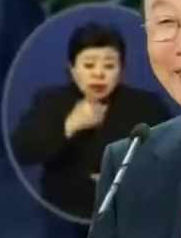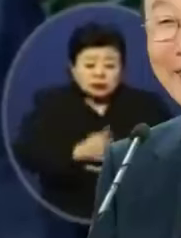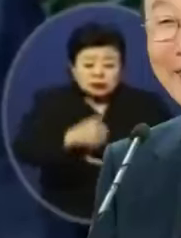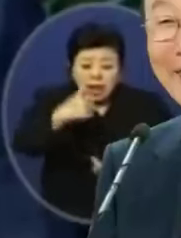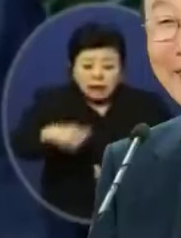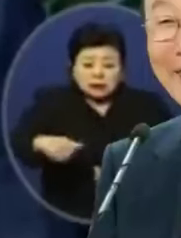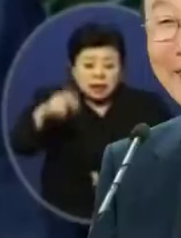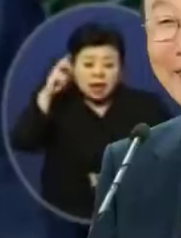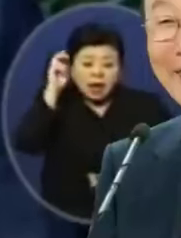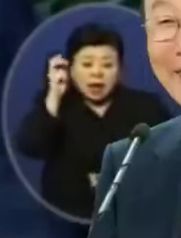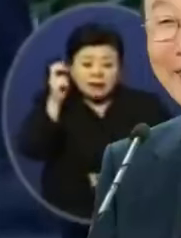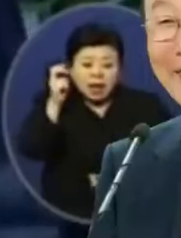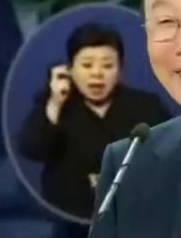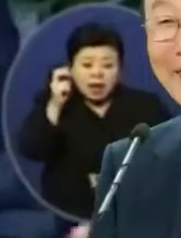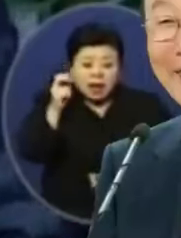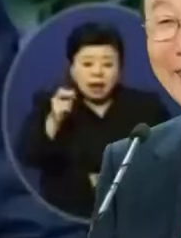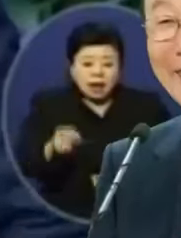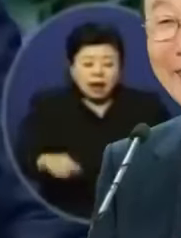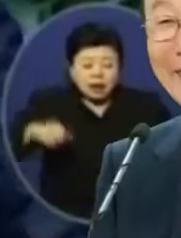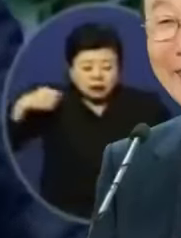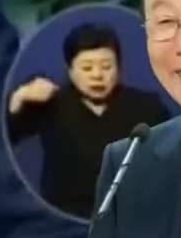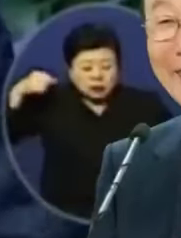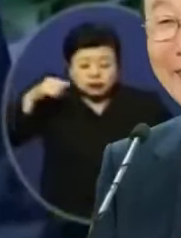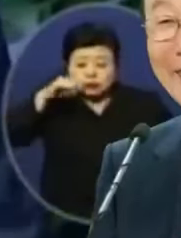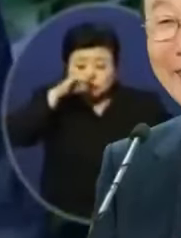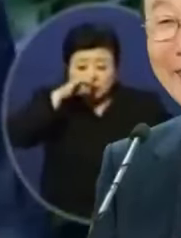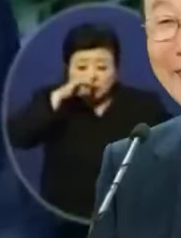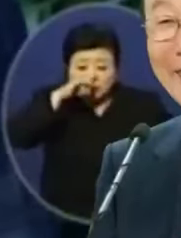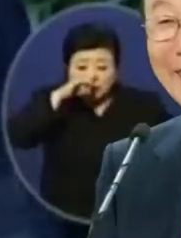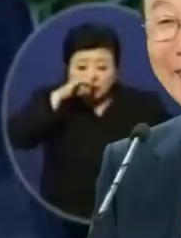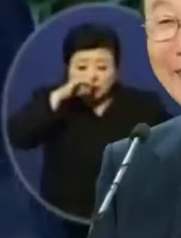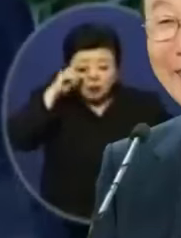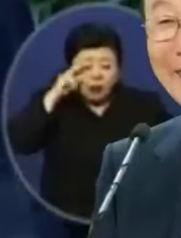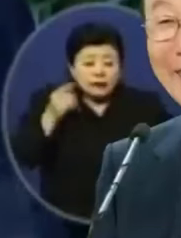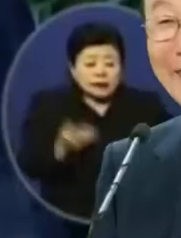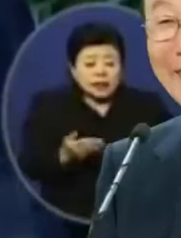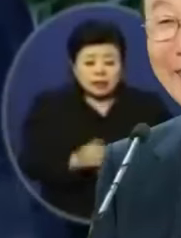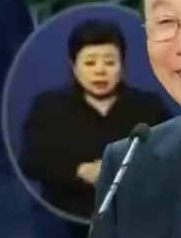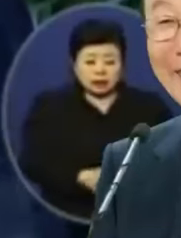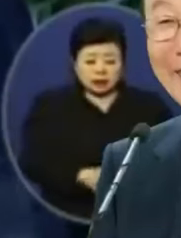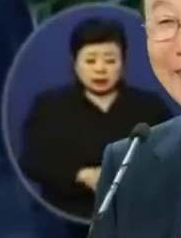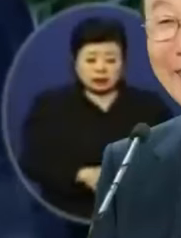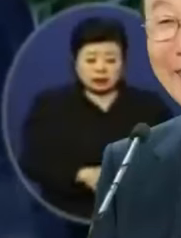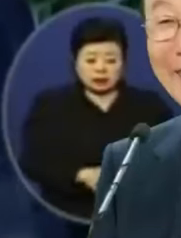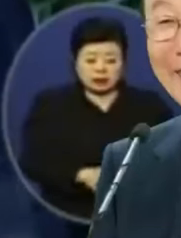같은 사람인데 그 사람이 와서 손잡고 춤추고 있으니 이 웬일이냐.